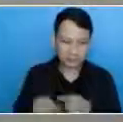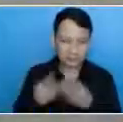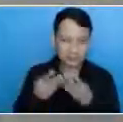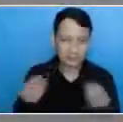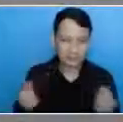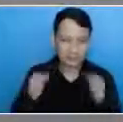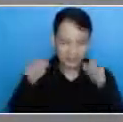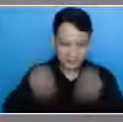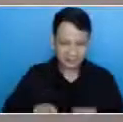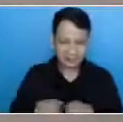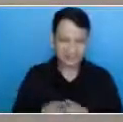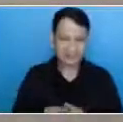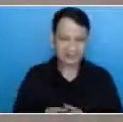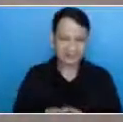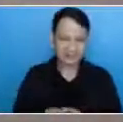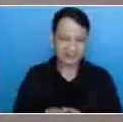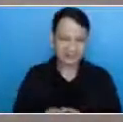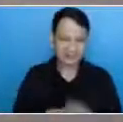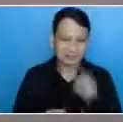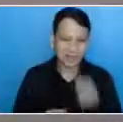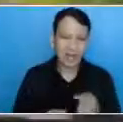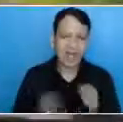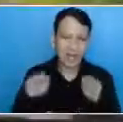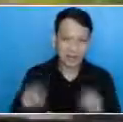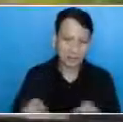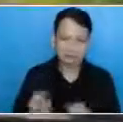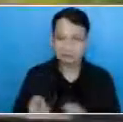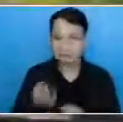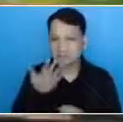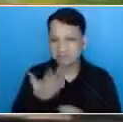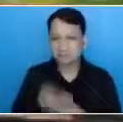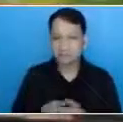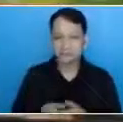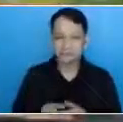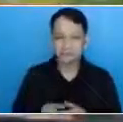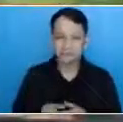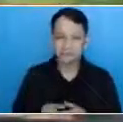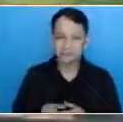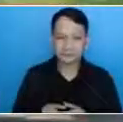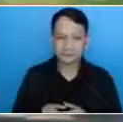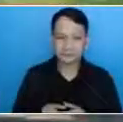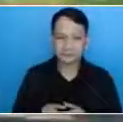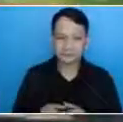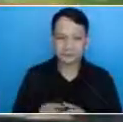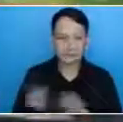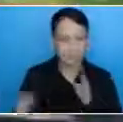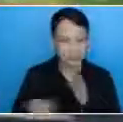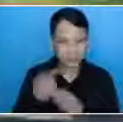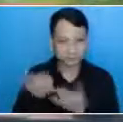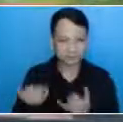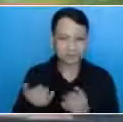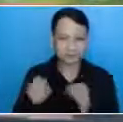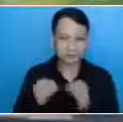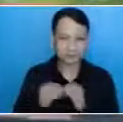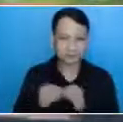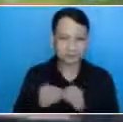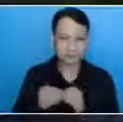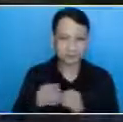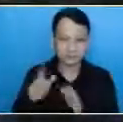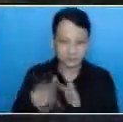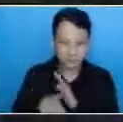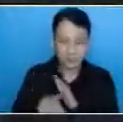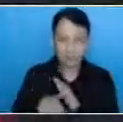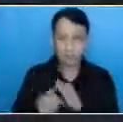dating kasamahan niya sa sitcom na Home Sweetie Home na si Berwin Maylee. May-ari na ngayon si Berwin ng isang corn dog